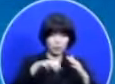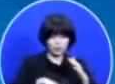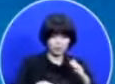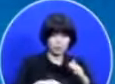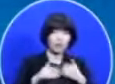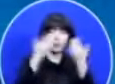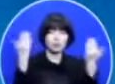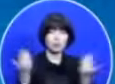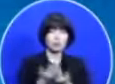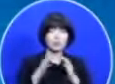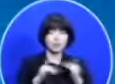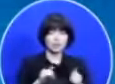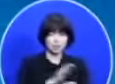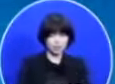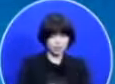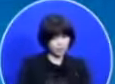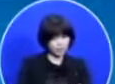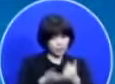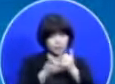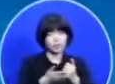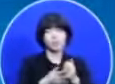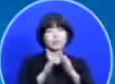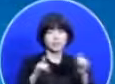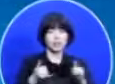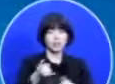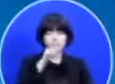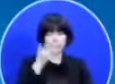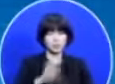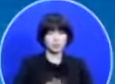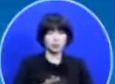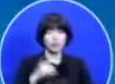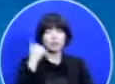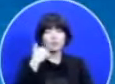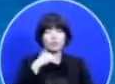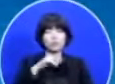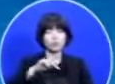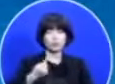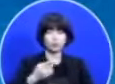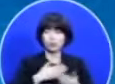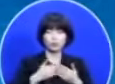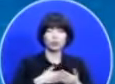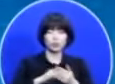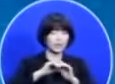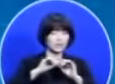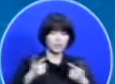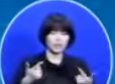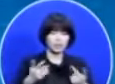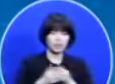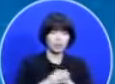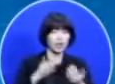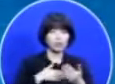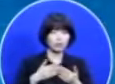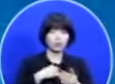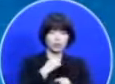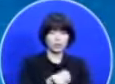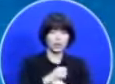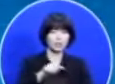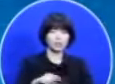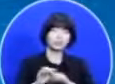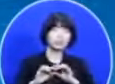모든 사람을 잘 섬기는 사람이지만 9 두려워 하지는 않습니다 두려워서 하는 것은